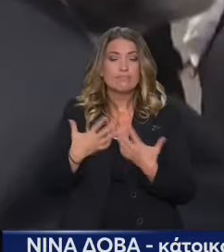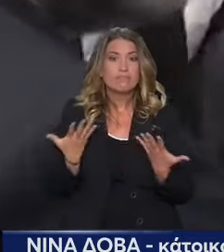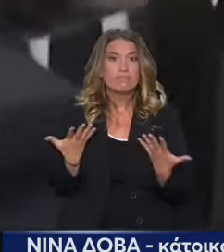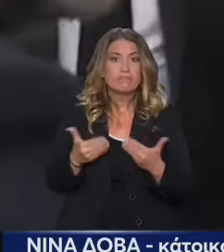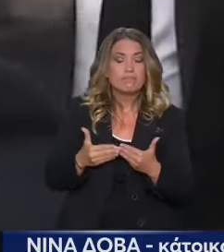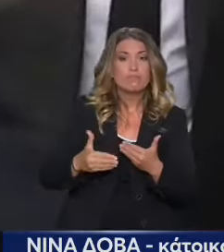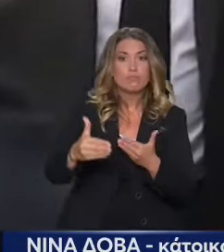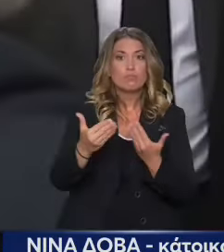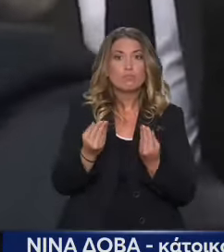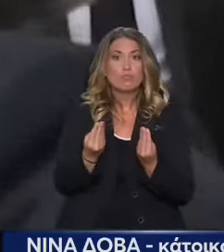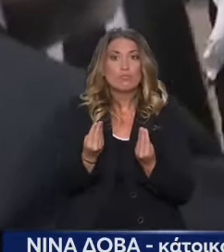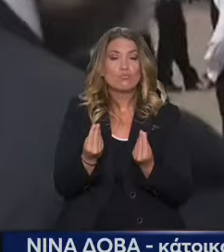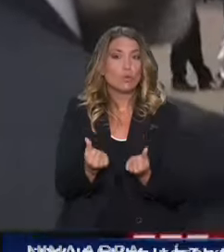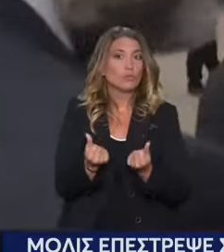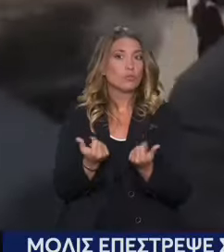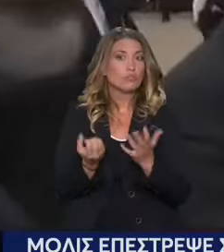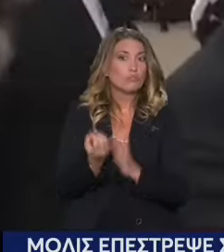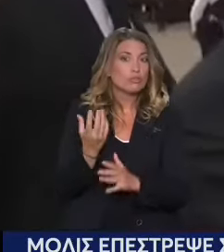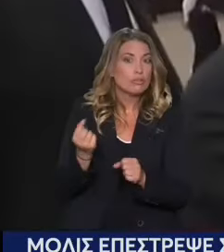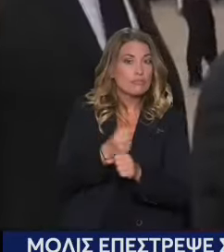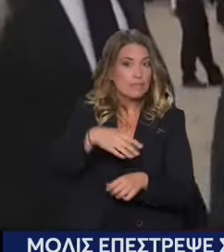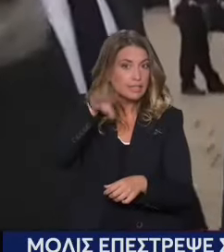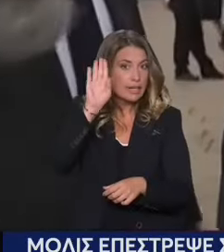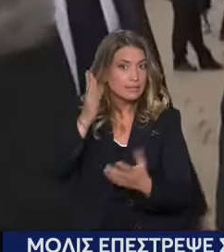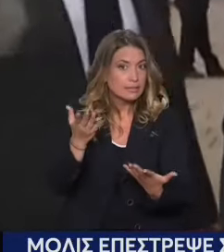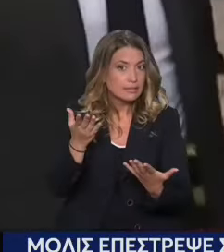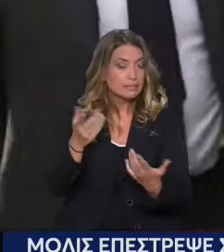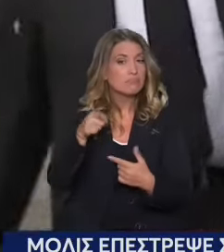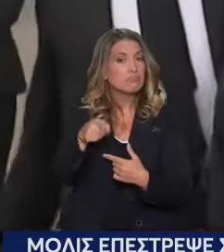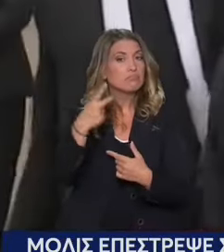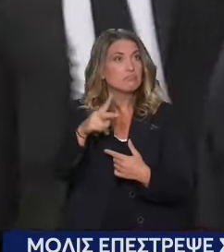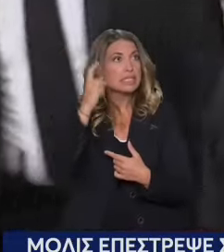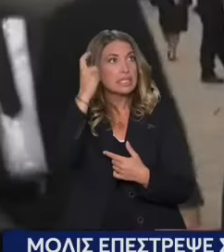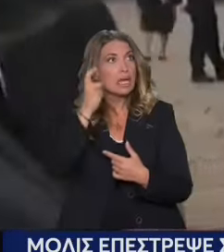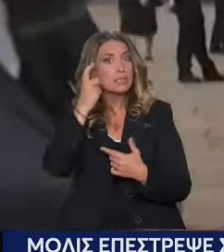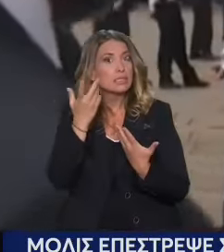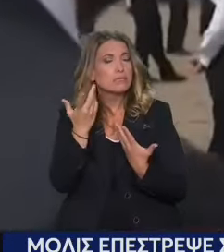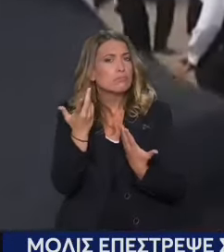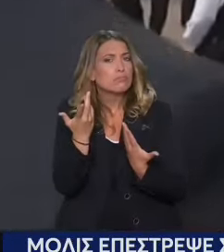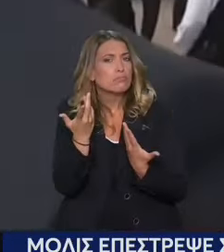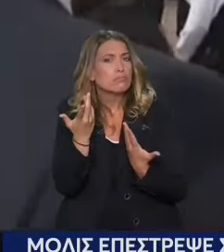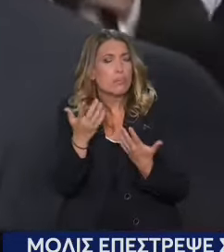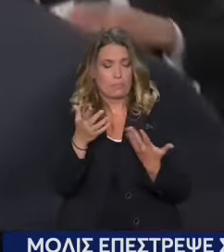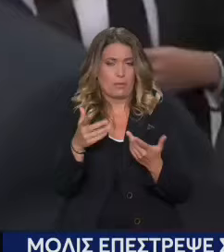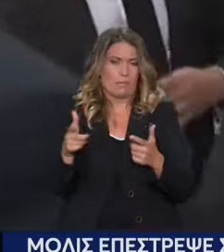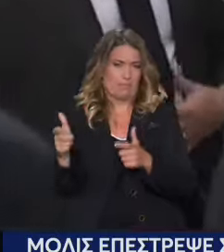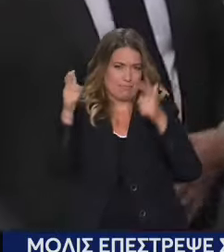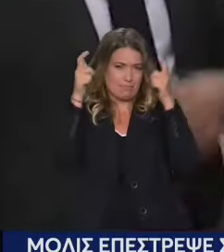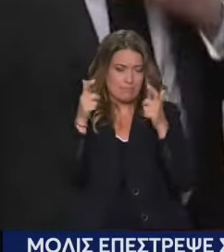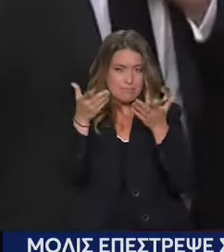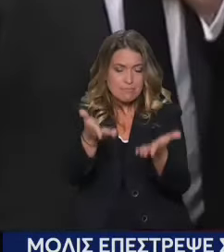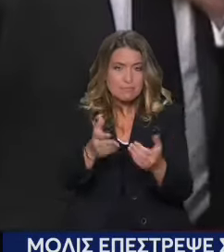είναι ο πρωθυπουργός με τον νέο βασιλιά. Πρώτα απ' όλα, ποια θα είναι η σχέση τους, πώς θα χτιστεί αυτή η σχέση. Είναι και δύο νέοι στο